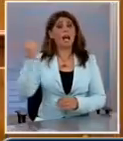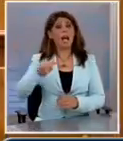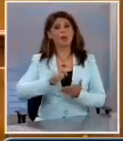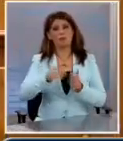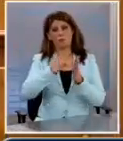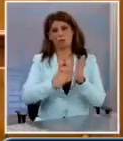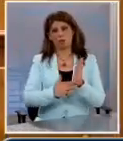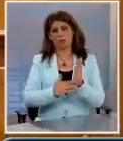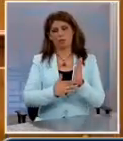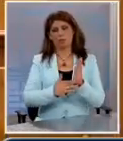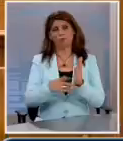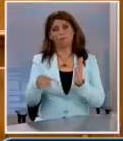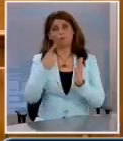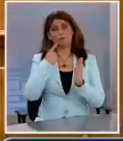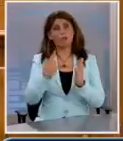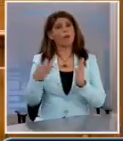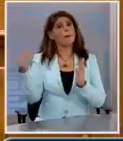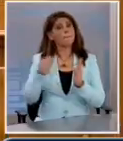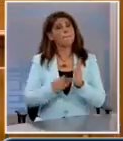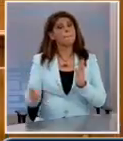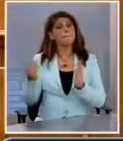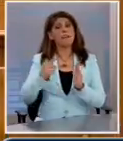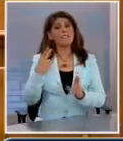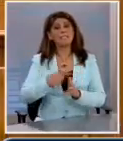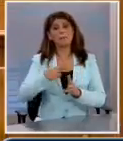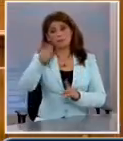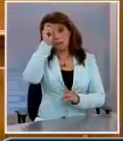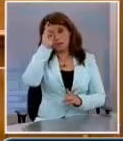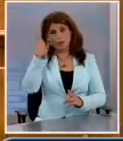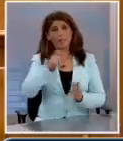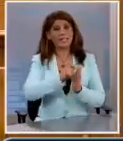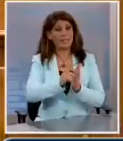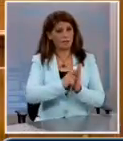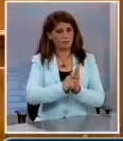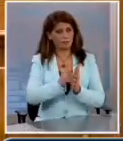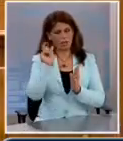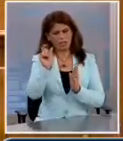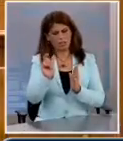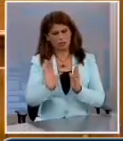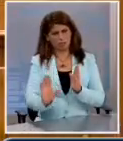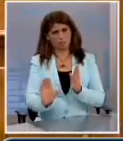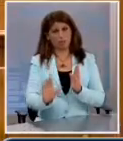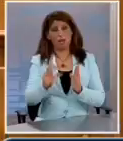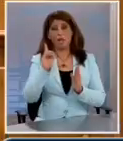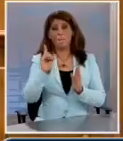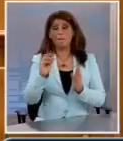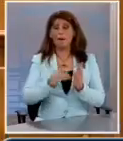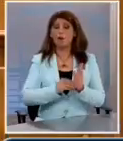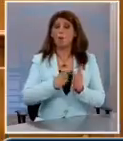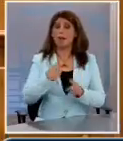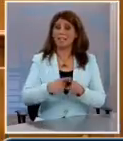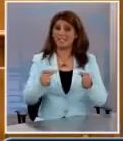επιστολή. Προβαίνει σε μία ακόμα σημαντική παραδοχή. Γράφει, επιλέξει, μία ακόμα ελληνική